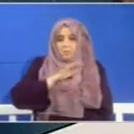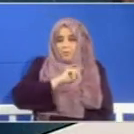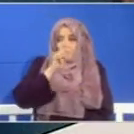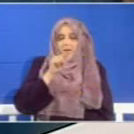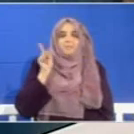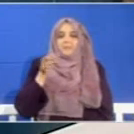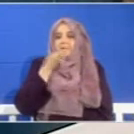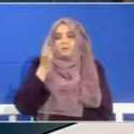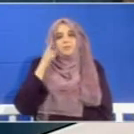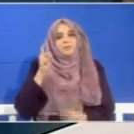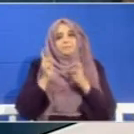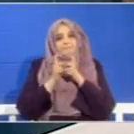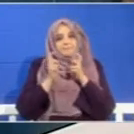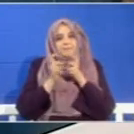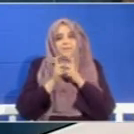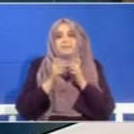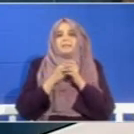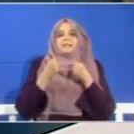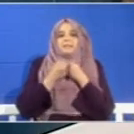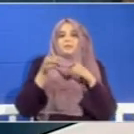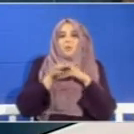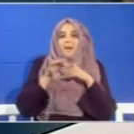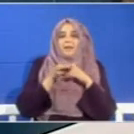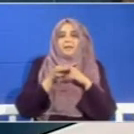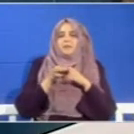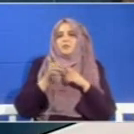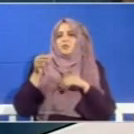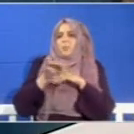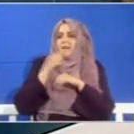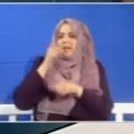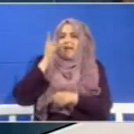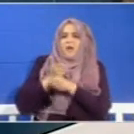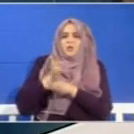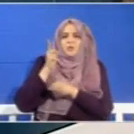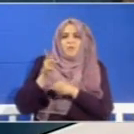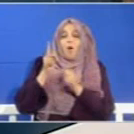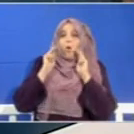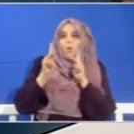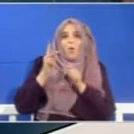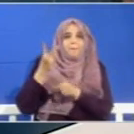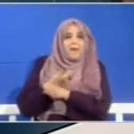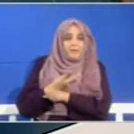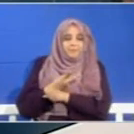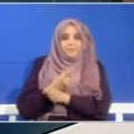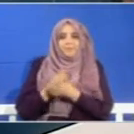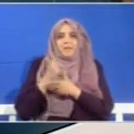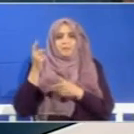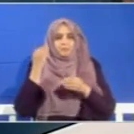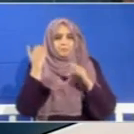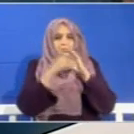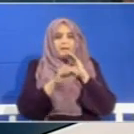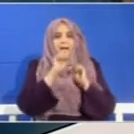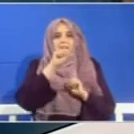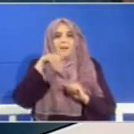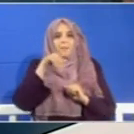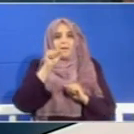نتاعي واتهمني بالشرف نتاعي. بعد خرجت بولي تبعث له ميساج قلت